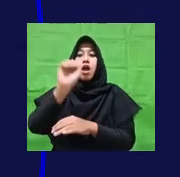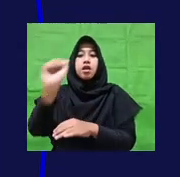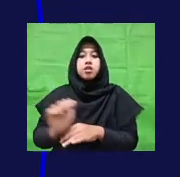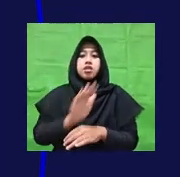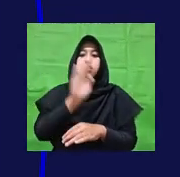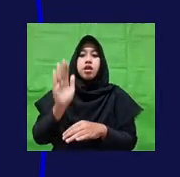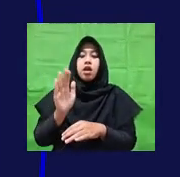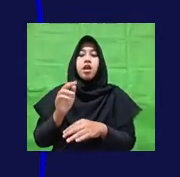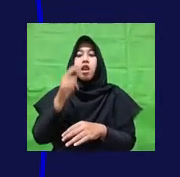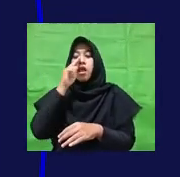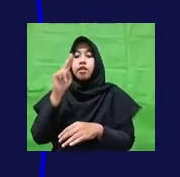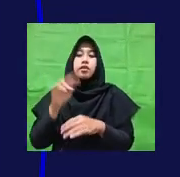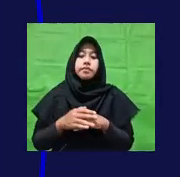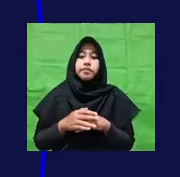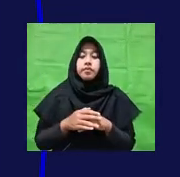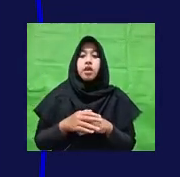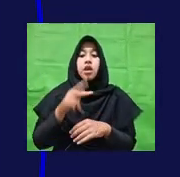residensi.